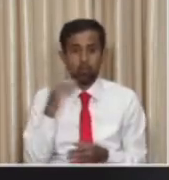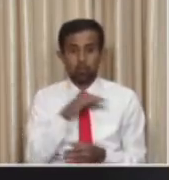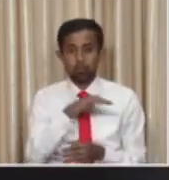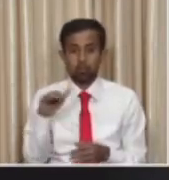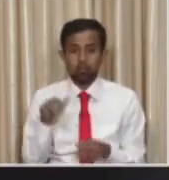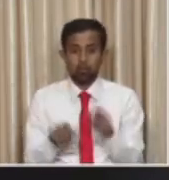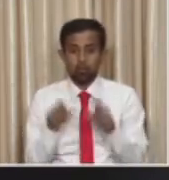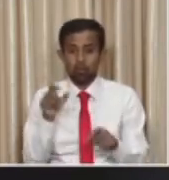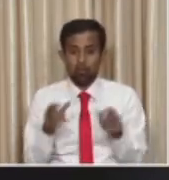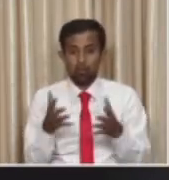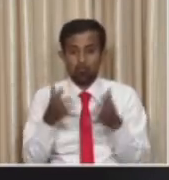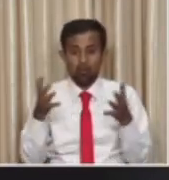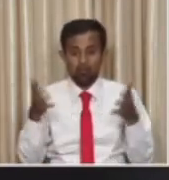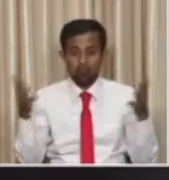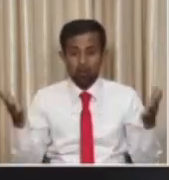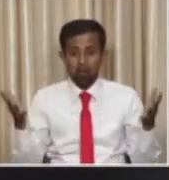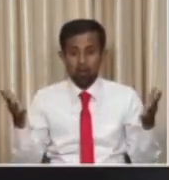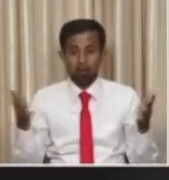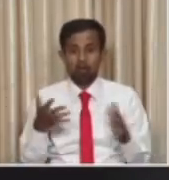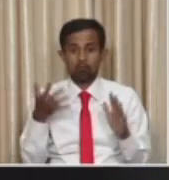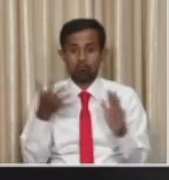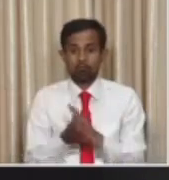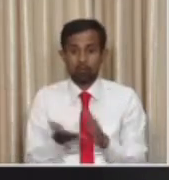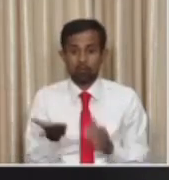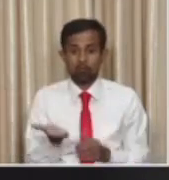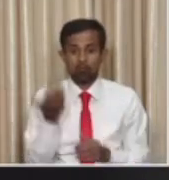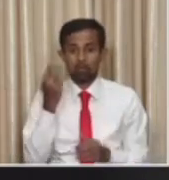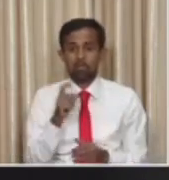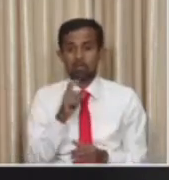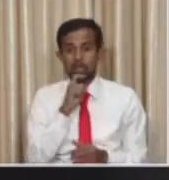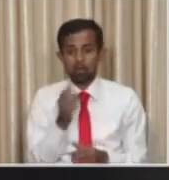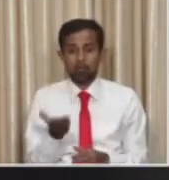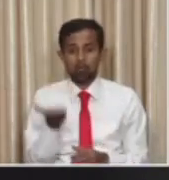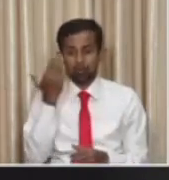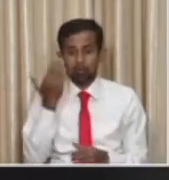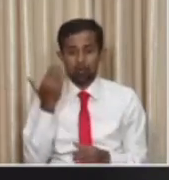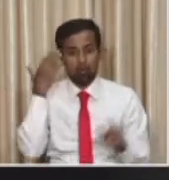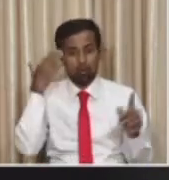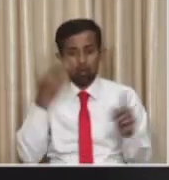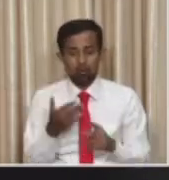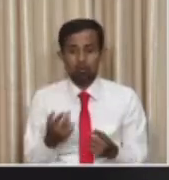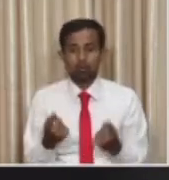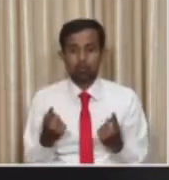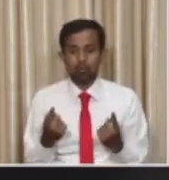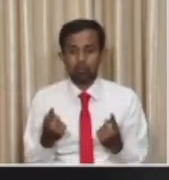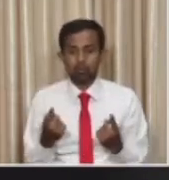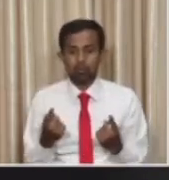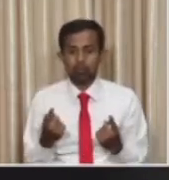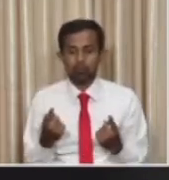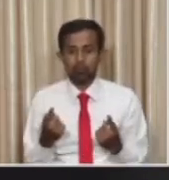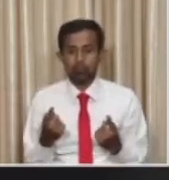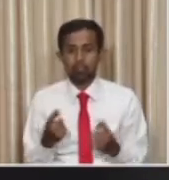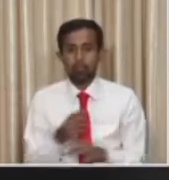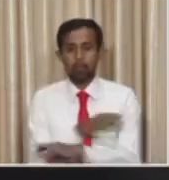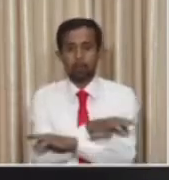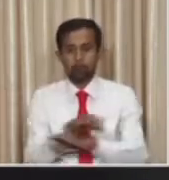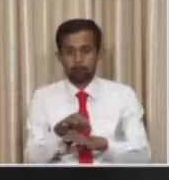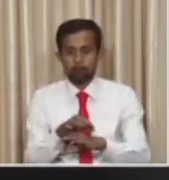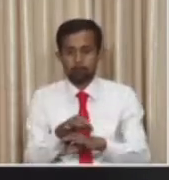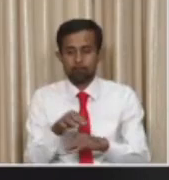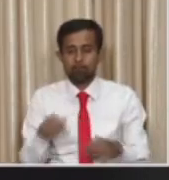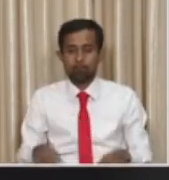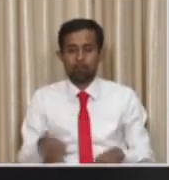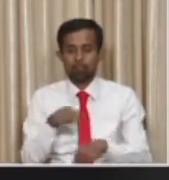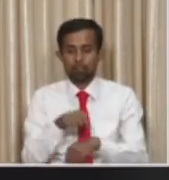වැඩි. ජනගහණය වැඩි, වැරදි වැඩි, නඩු වැඩි. මේ සඳහා අවශ්‍ය ක්‍රමවේද